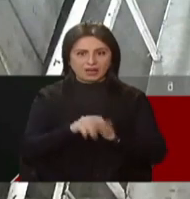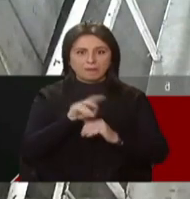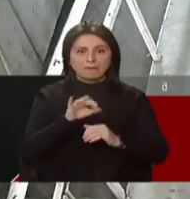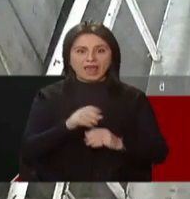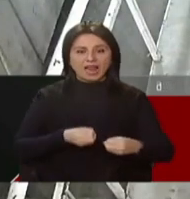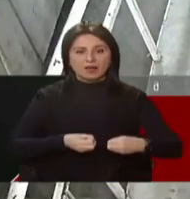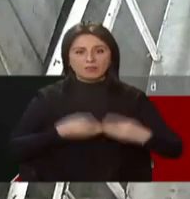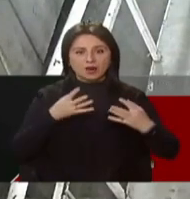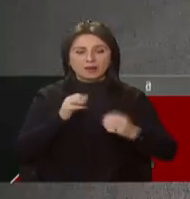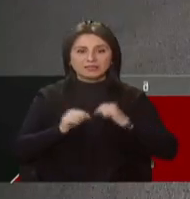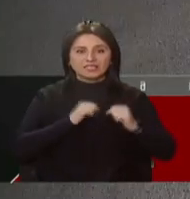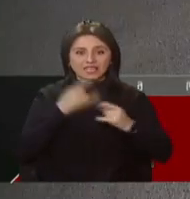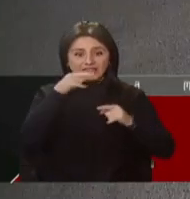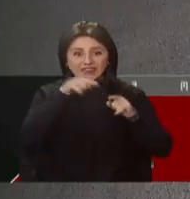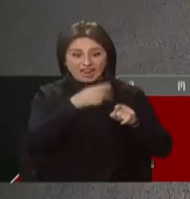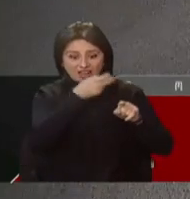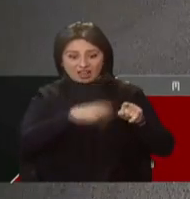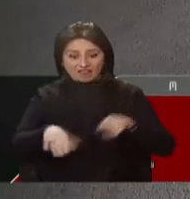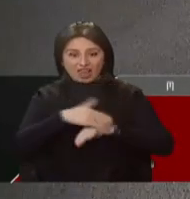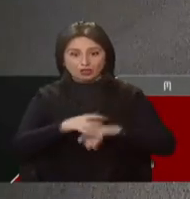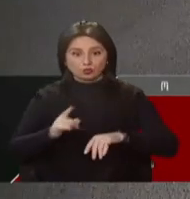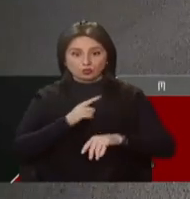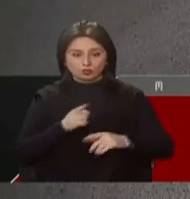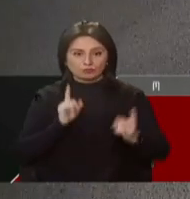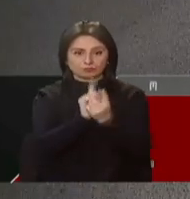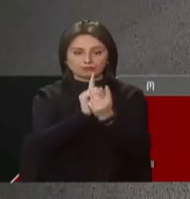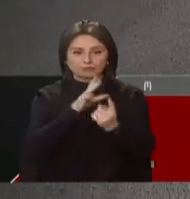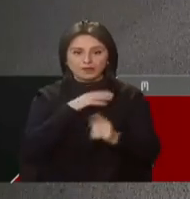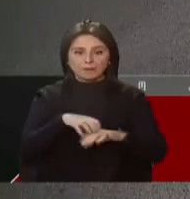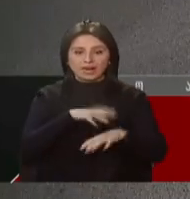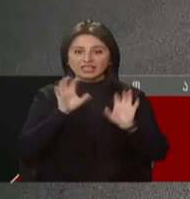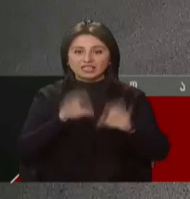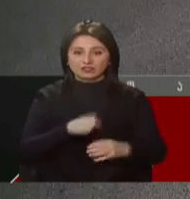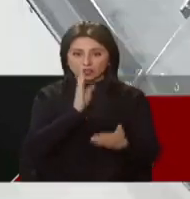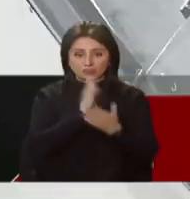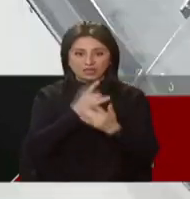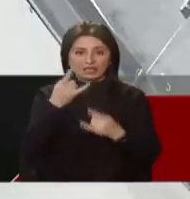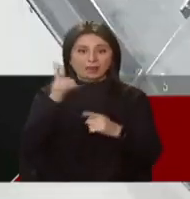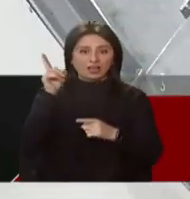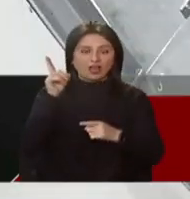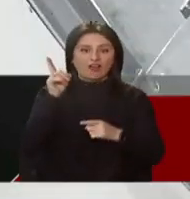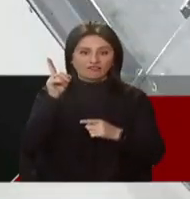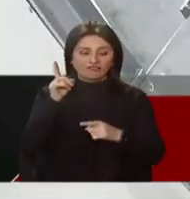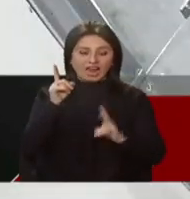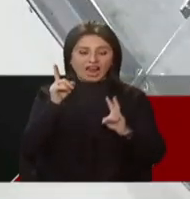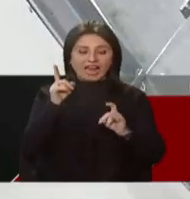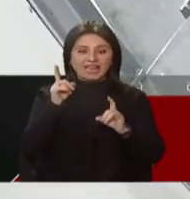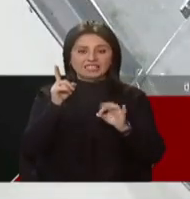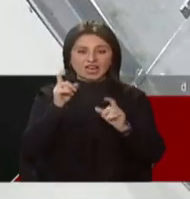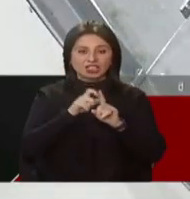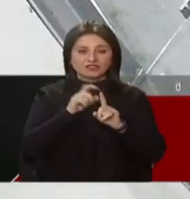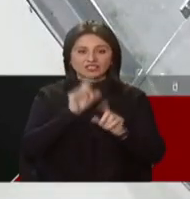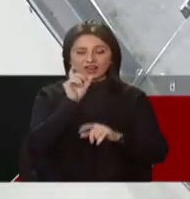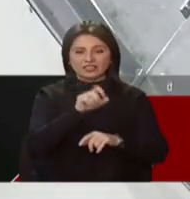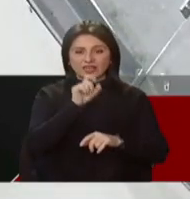მელიასთან დაპირისპირების მცდელობა ტელევიზიის ეზოშიც ჰქონდა. როცა პარტიის თავმჯდომარე ჯერ კიდევ პირდაპირ ეთერში იმყოფებოდა და კეზერაშვილის წინააღმდეგ